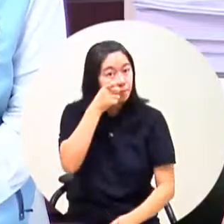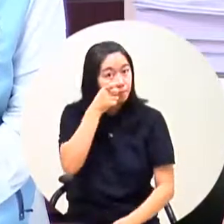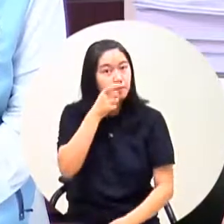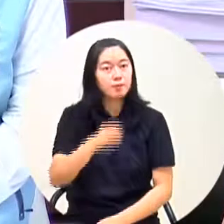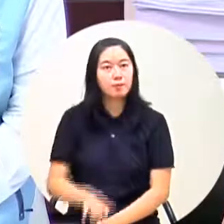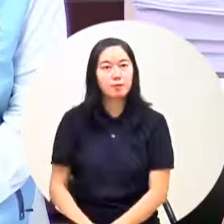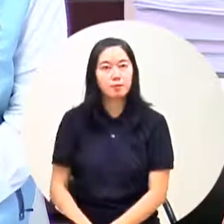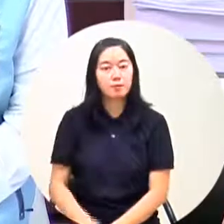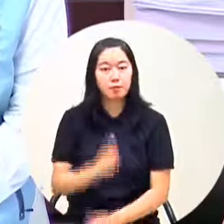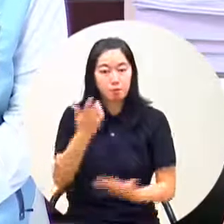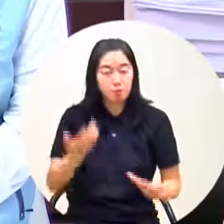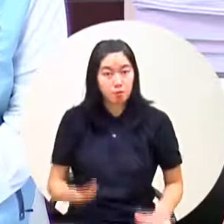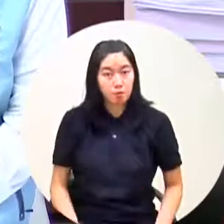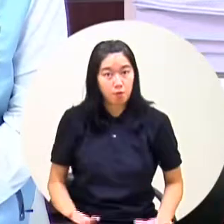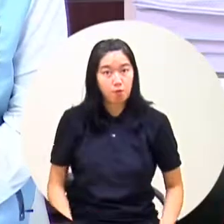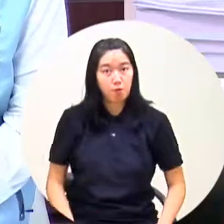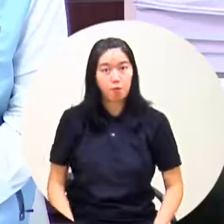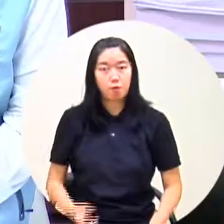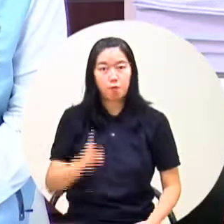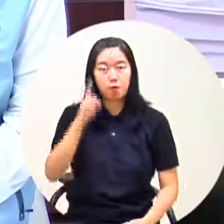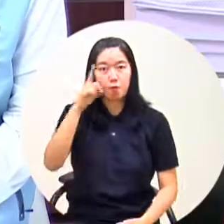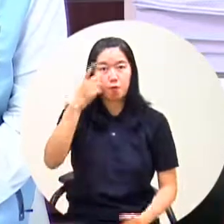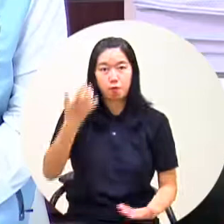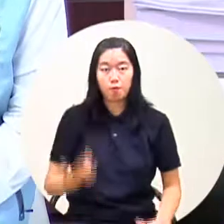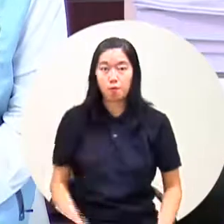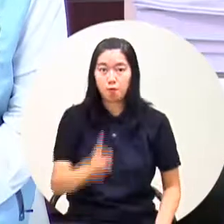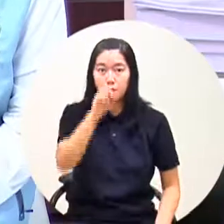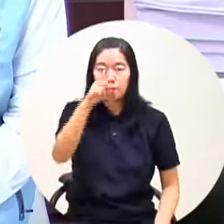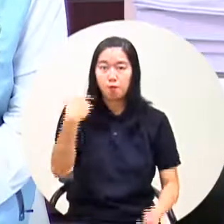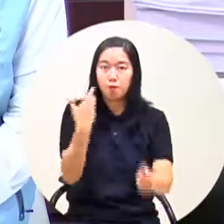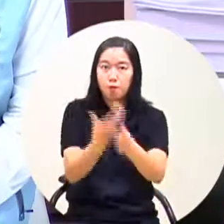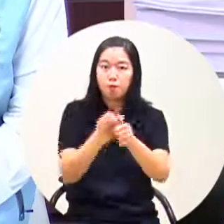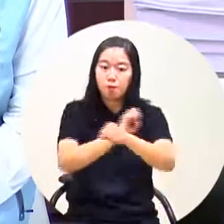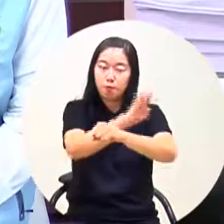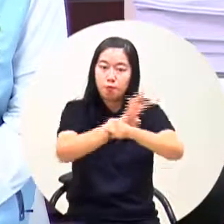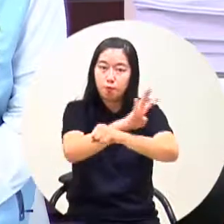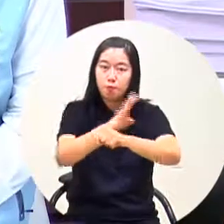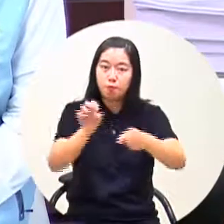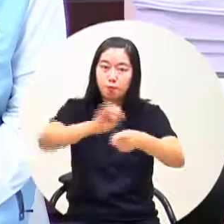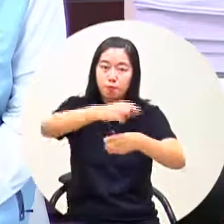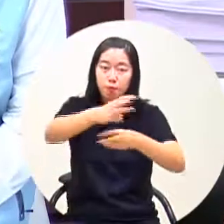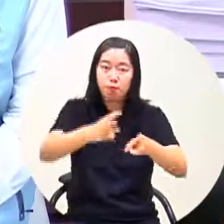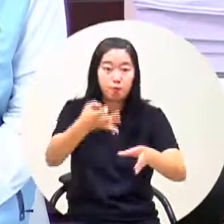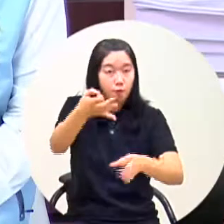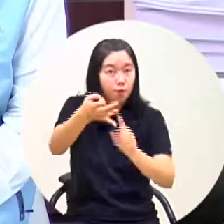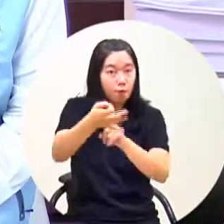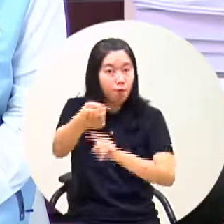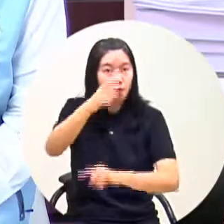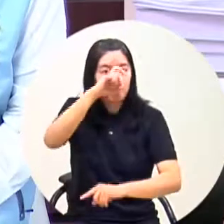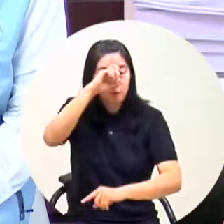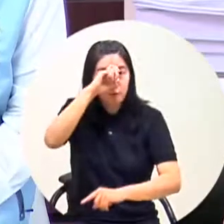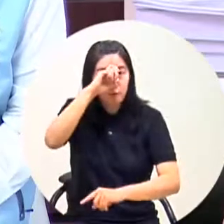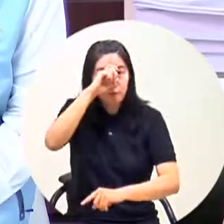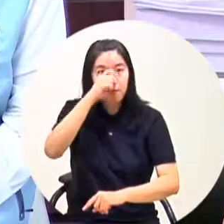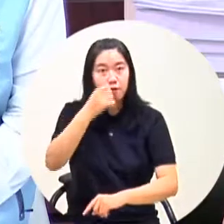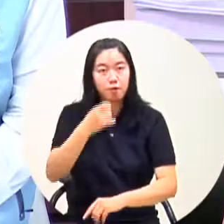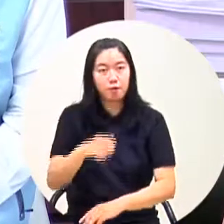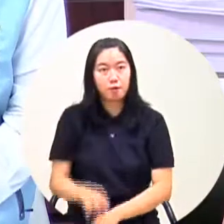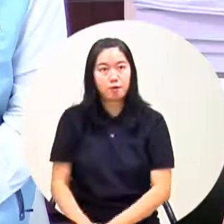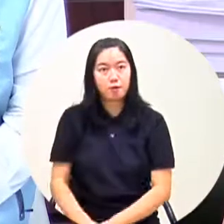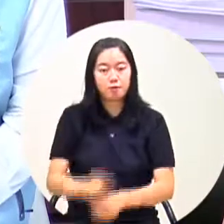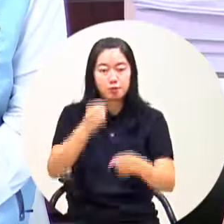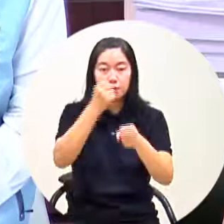迄天吼，是毋是做医吼就要给4小时的加班费哈？大家希望可以核实哈，做一点钟吼，